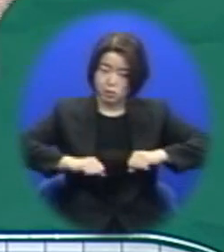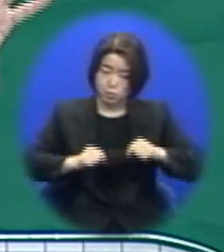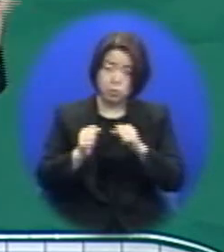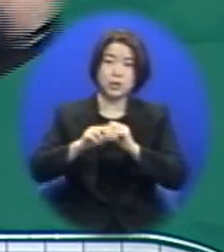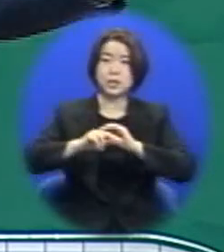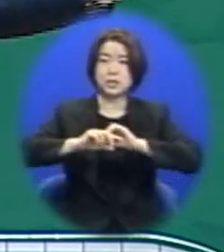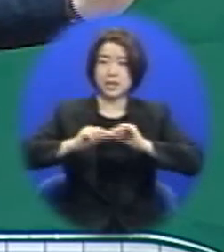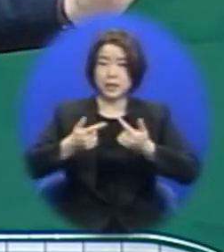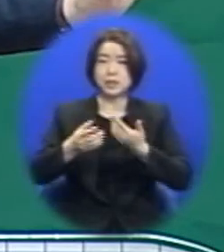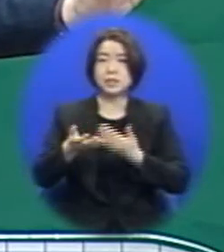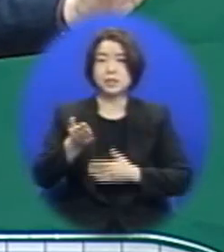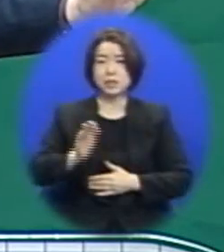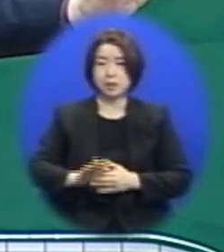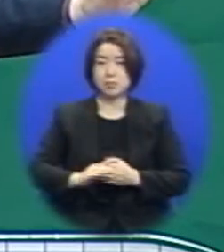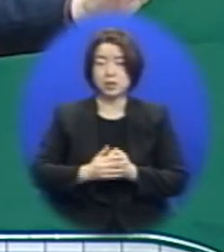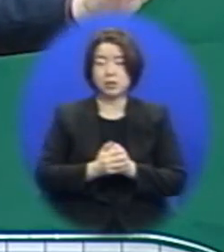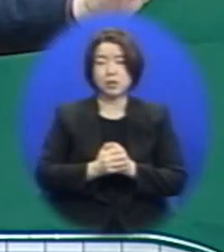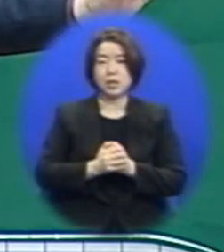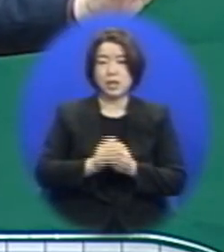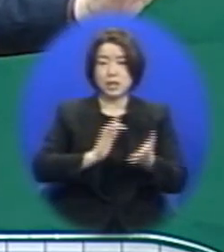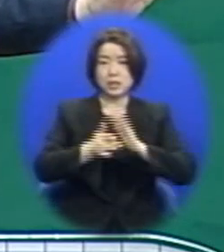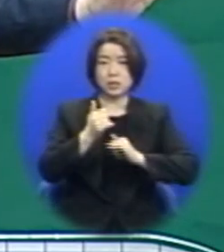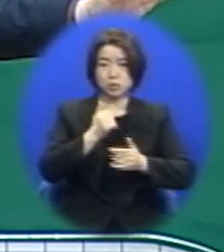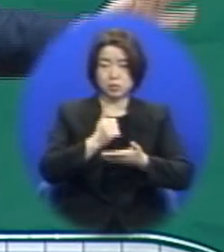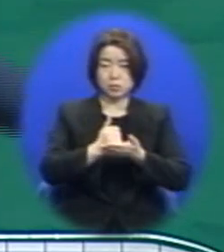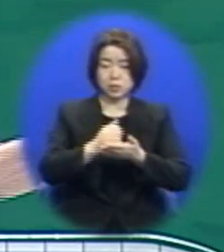예수님을 주님이라고 왕이라고 부르면 안 돼요.